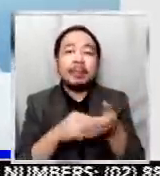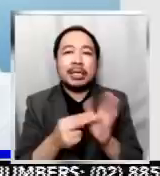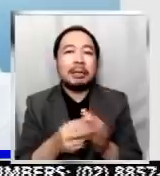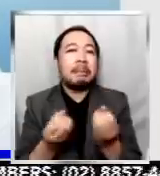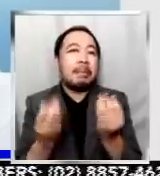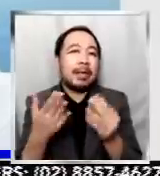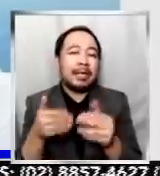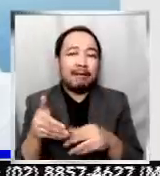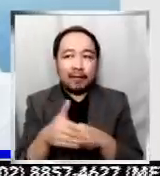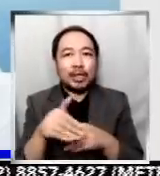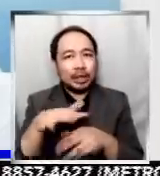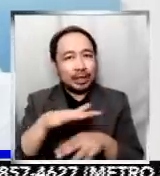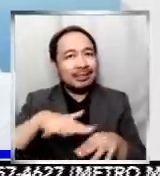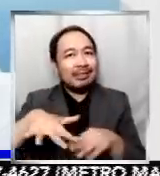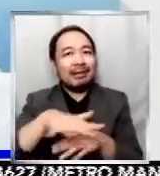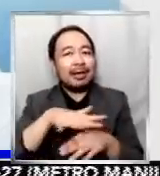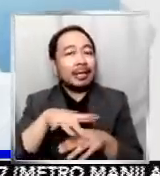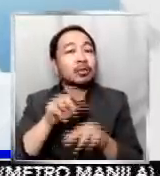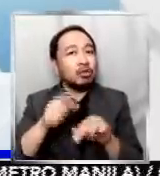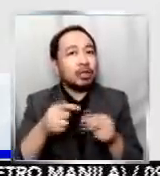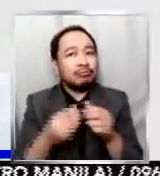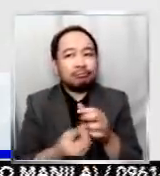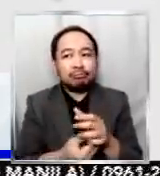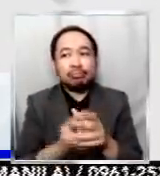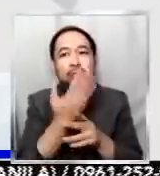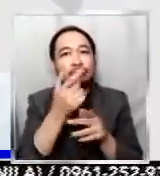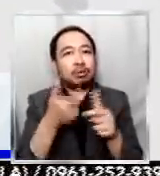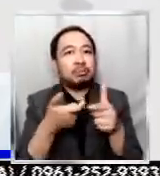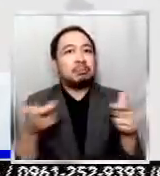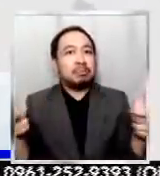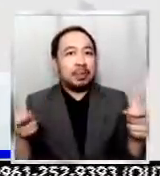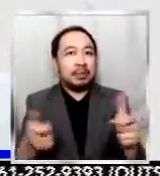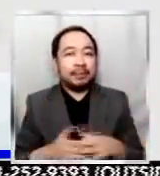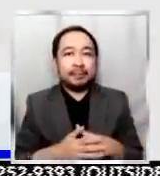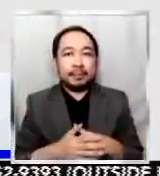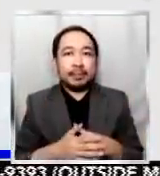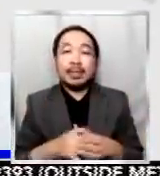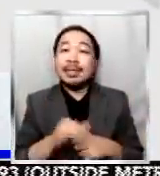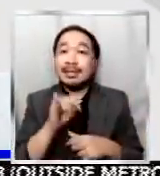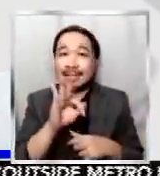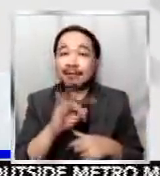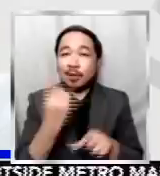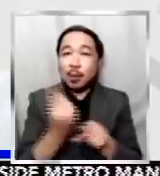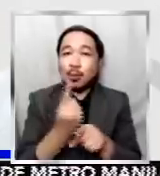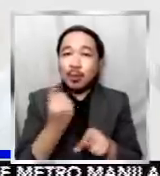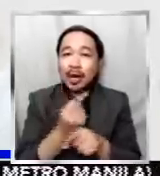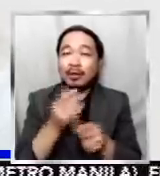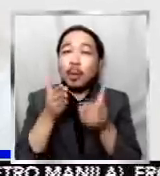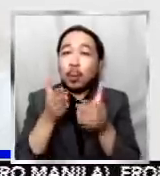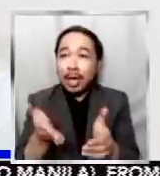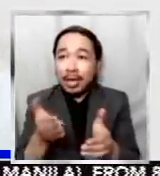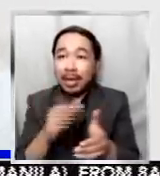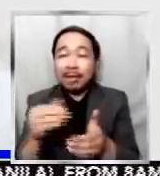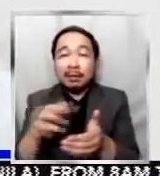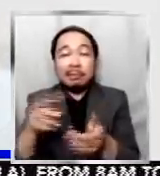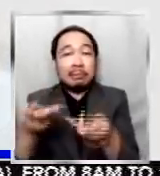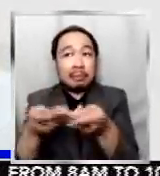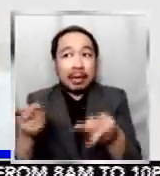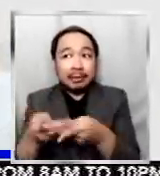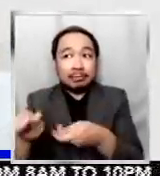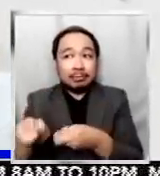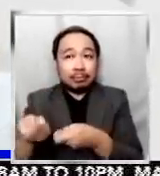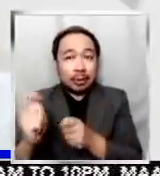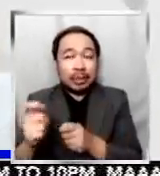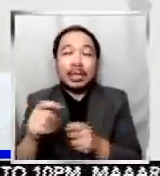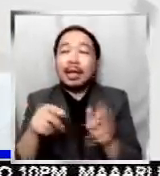kaya lumaki rin siya ng kalaki. Basta sa tamang paraan at lugar hinuli ang isda, halimbawa sa labas ng isang protected area